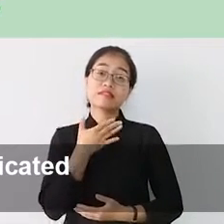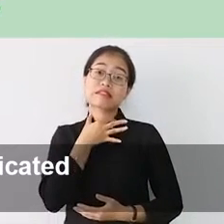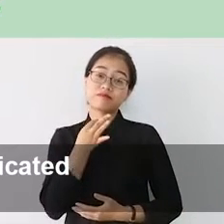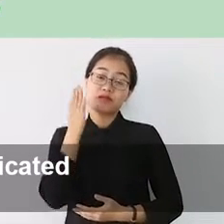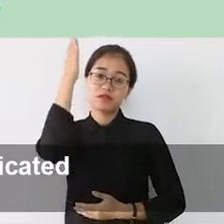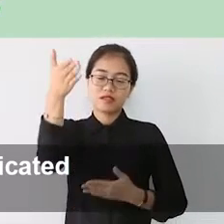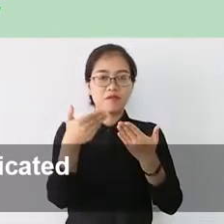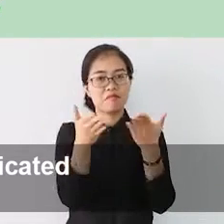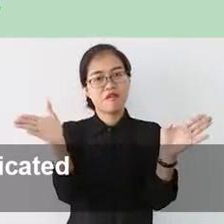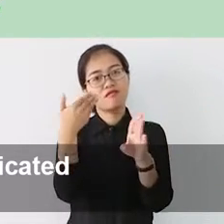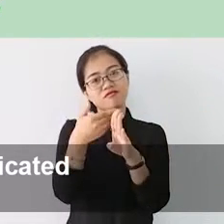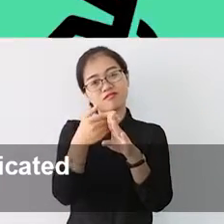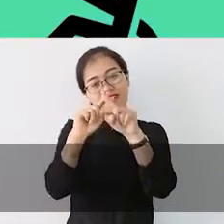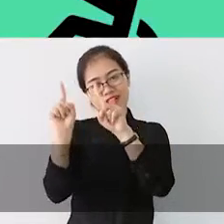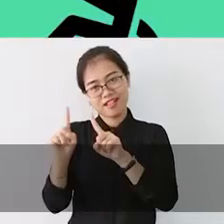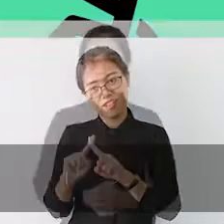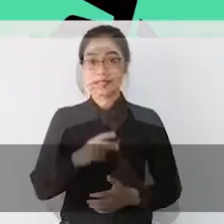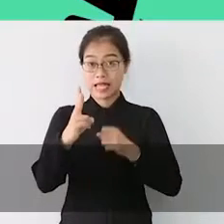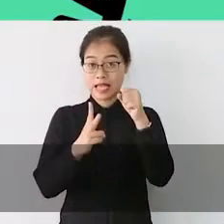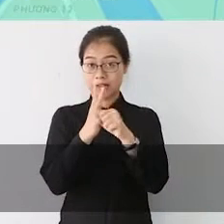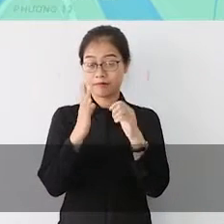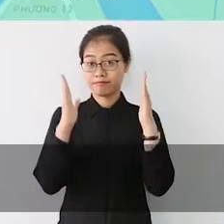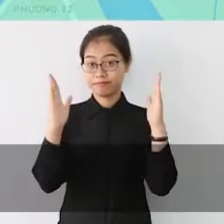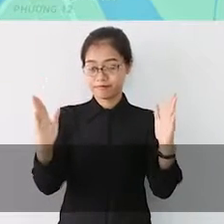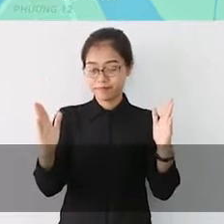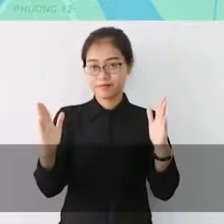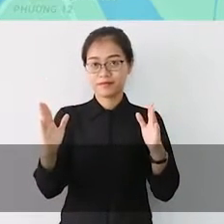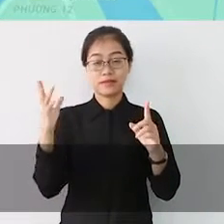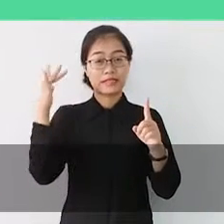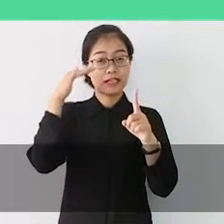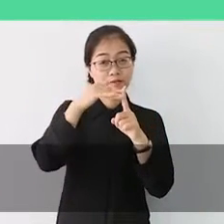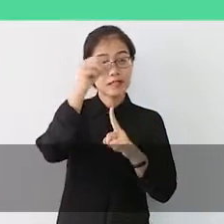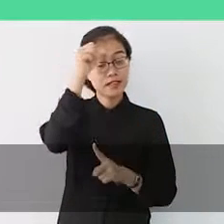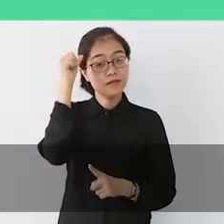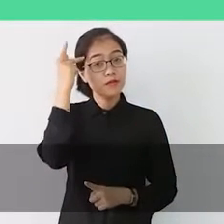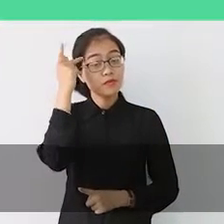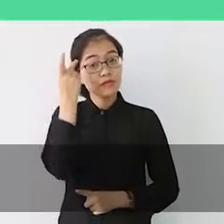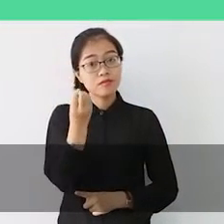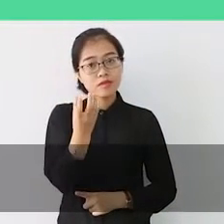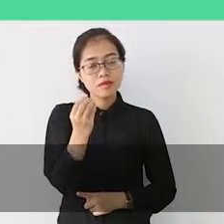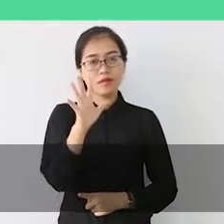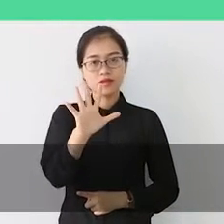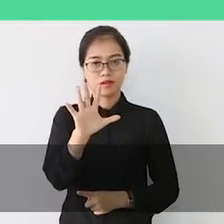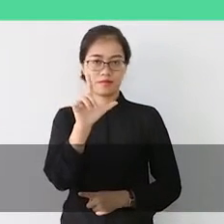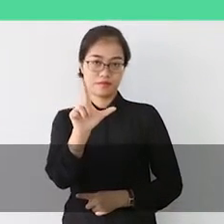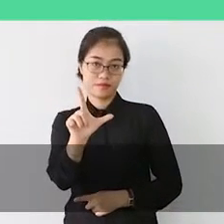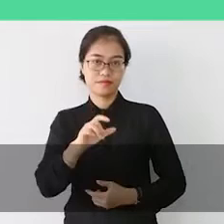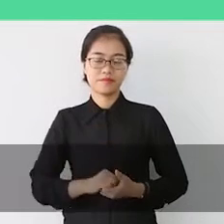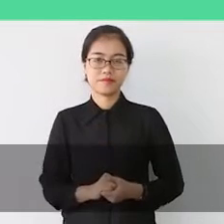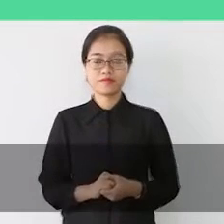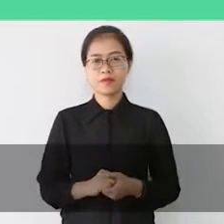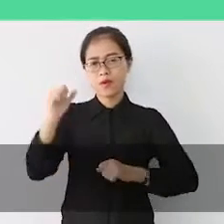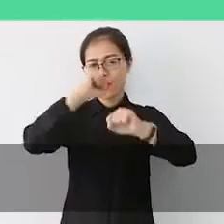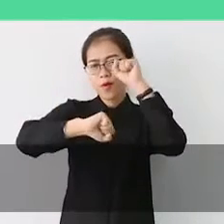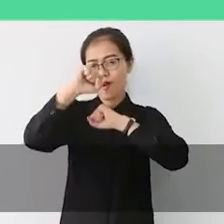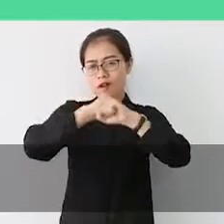án, ứng dụng và nhân rộng sang các trường khác trong khu vực. Và kết quả sau 2 năm thực hiện, số lượng tính đến thời điểm hiện tại có 57